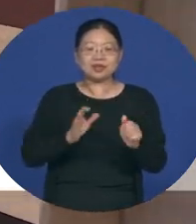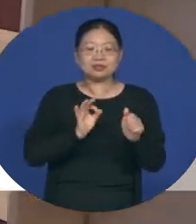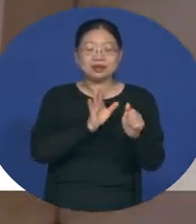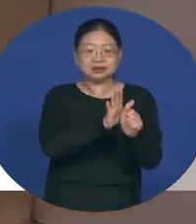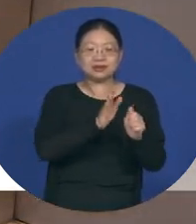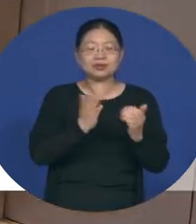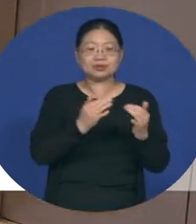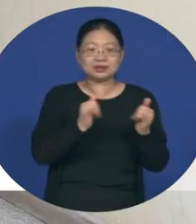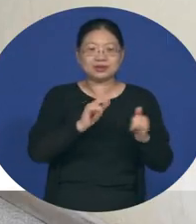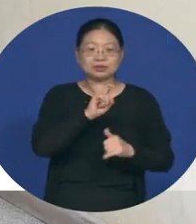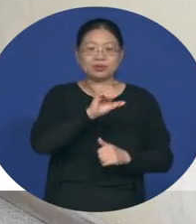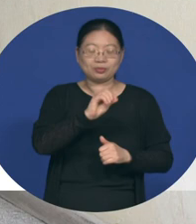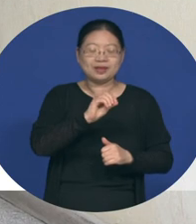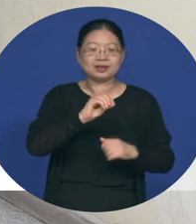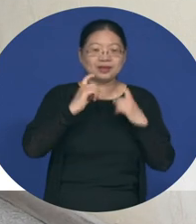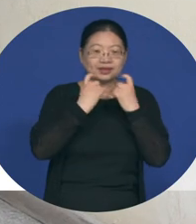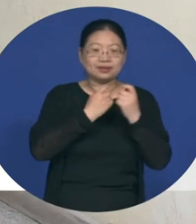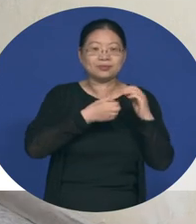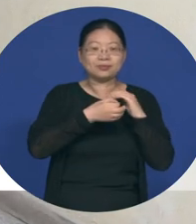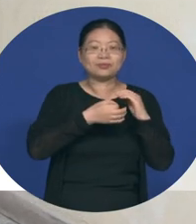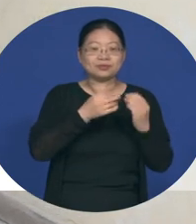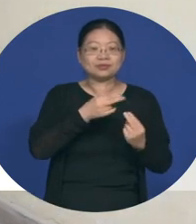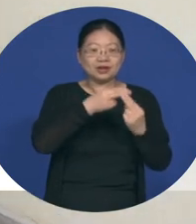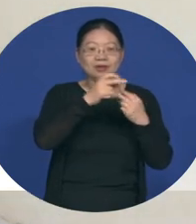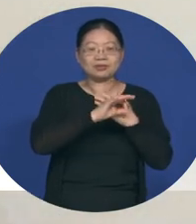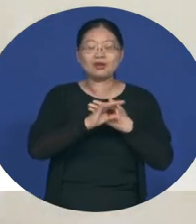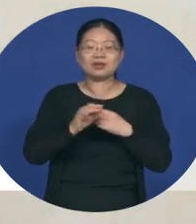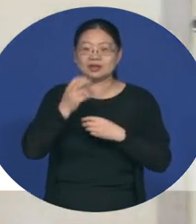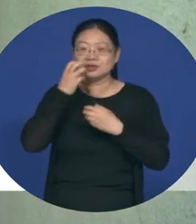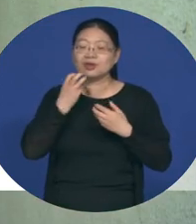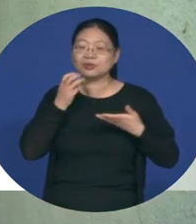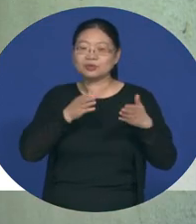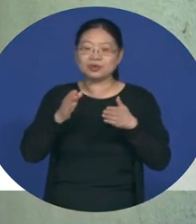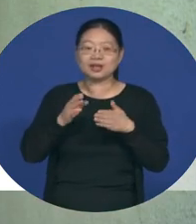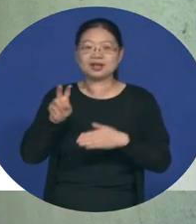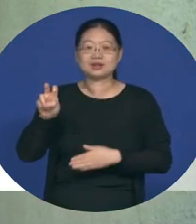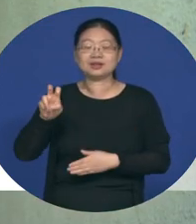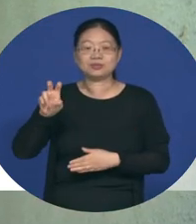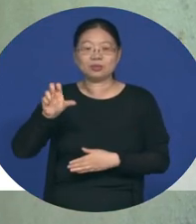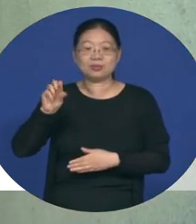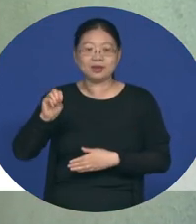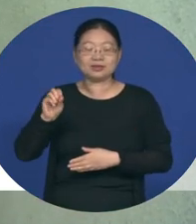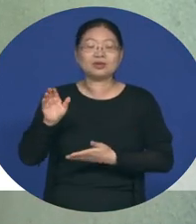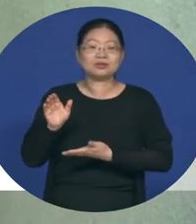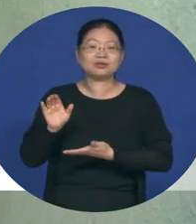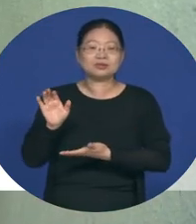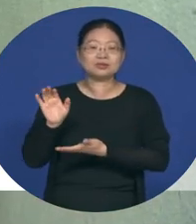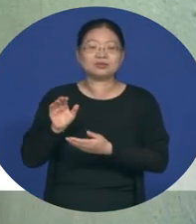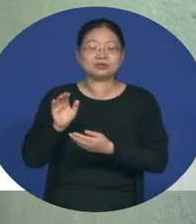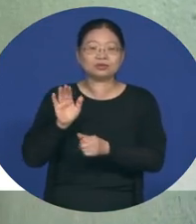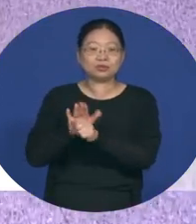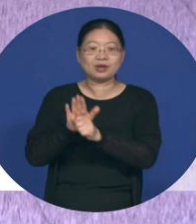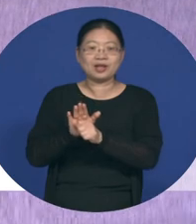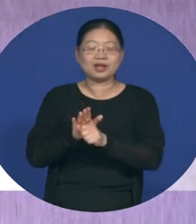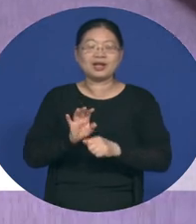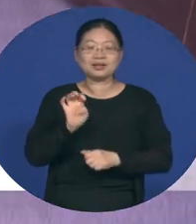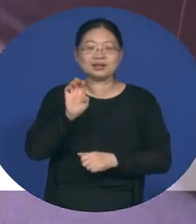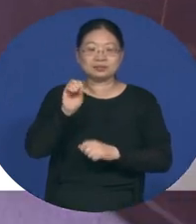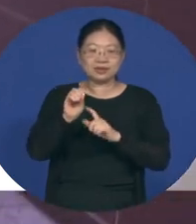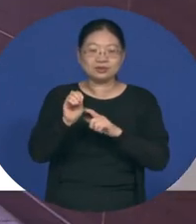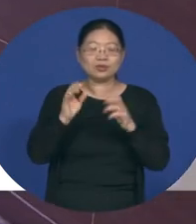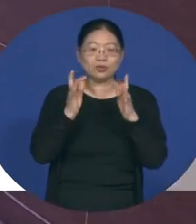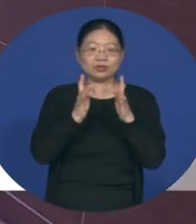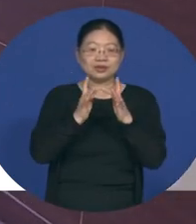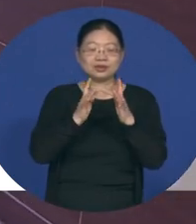15만 원을 정립하면 경기도가 25만 원을 지원하는 방식으로 총 40만 원 상당의 여행 적립금을 전용 온라인 몰에서 사용할 수